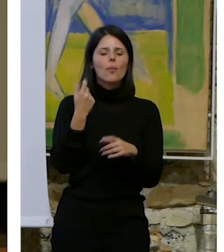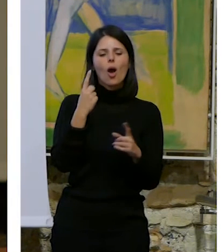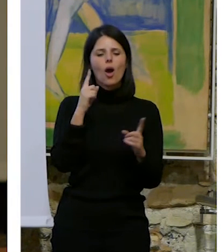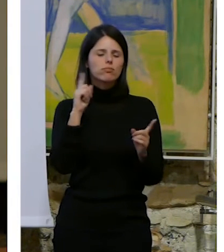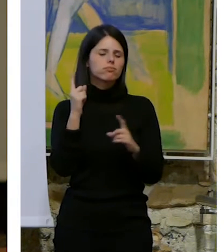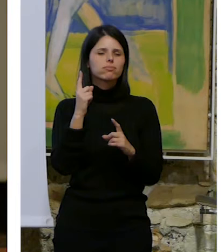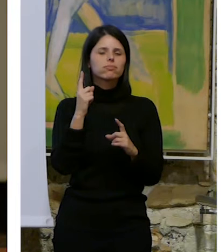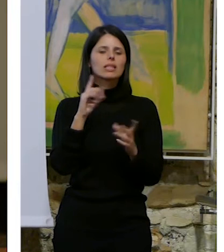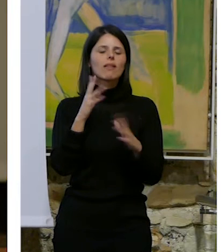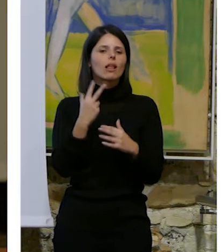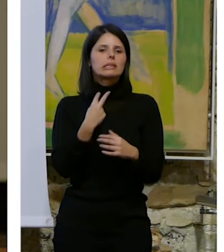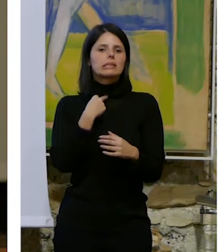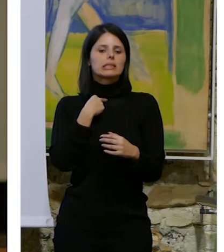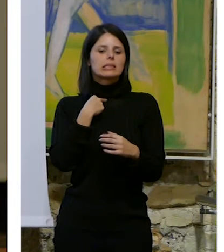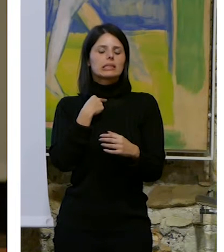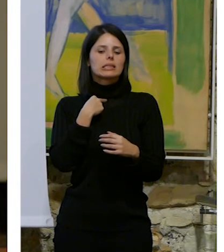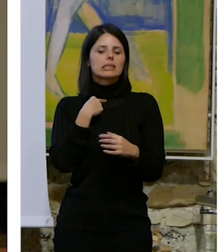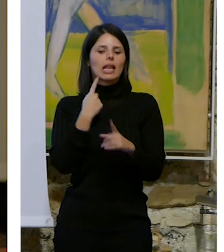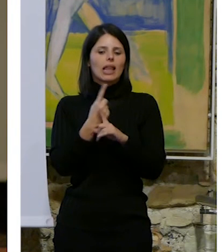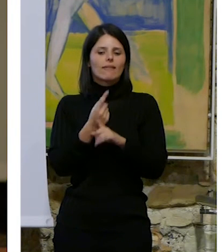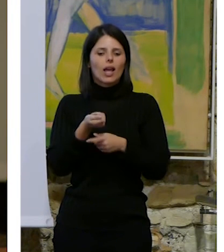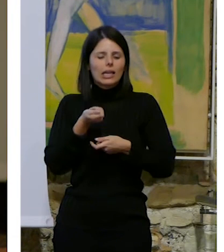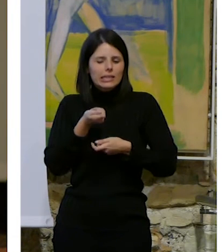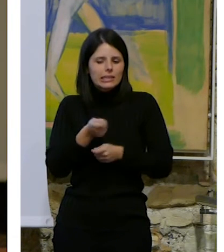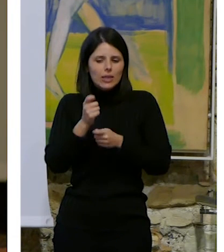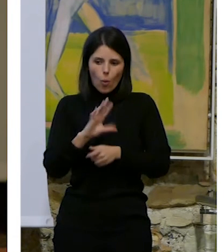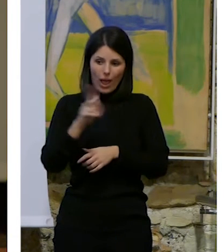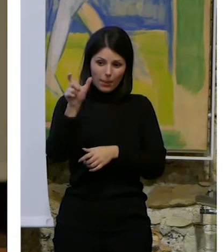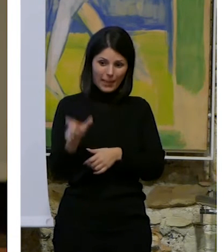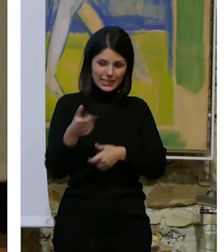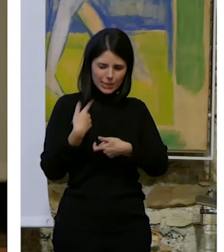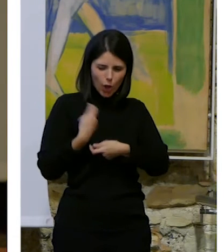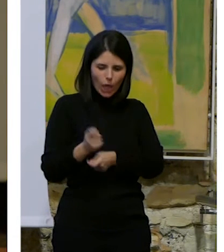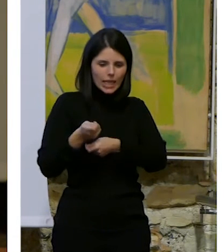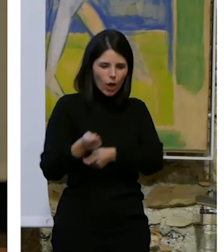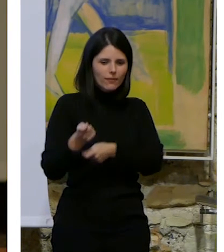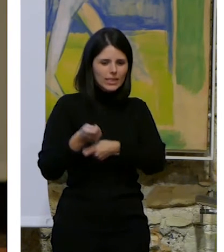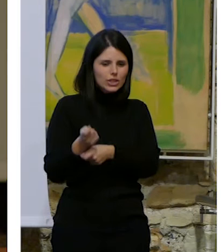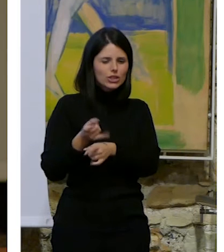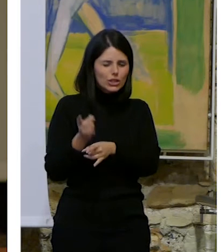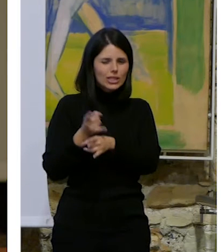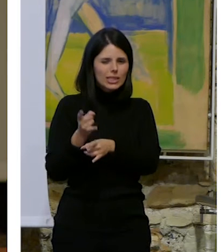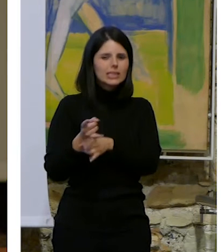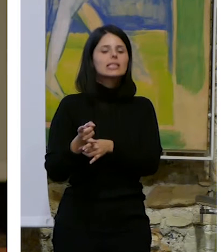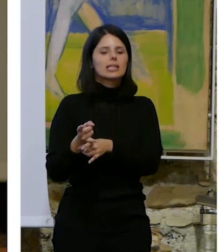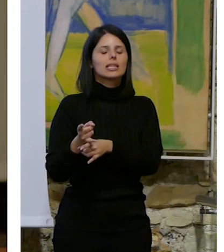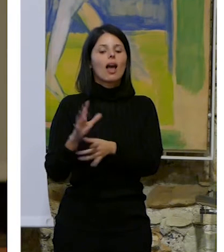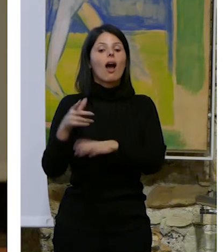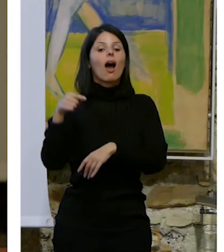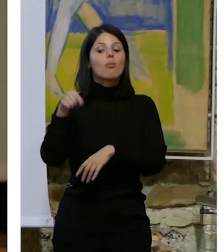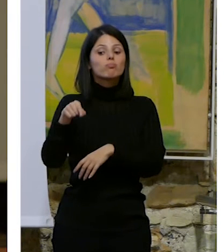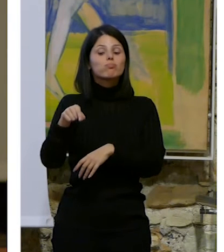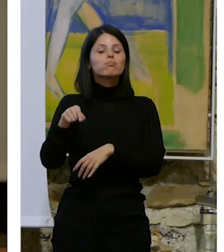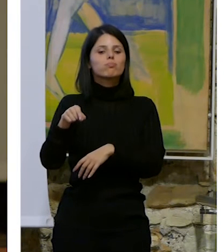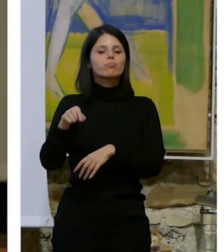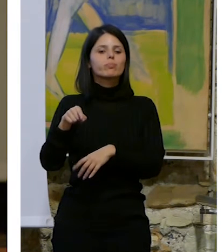è costretto a convincere l'altro. È in questa cattiva alimentazione del greco che sta